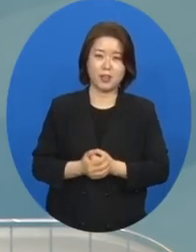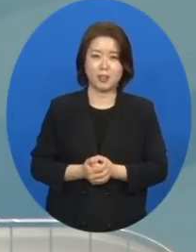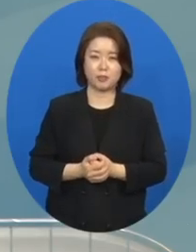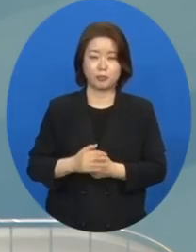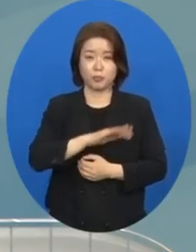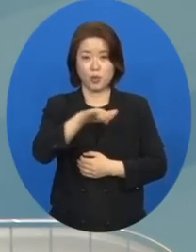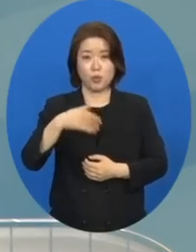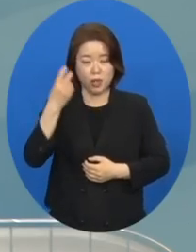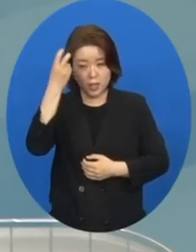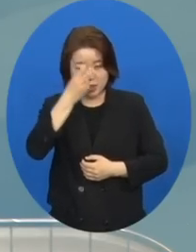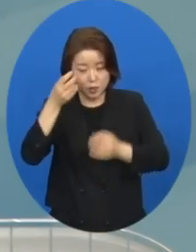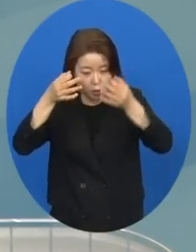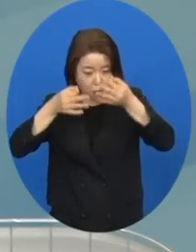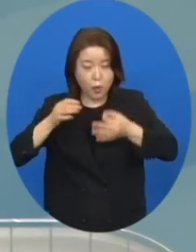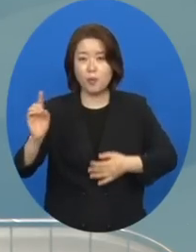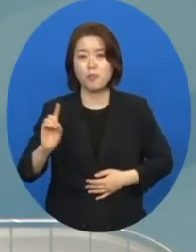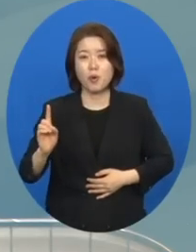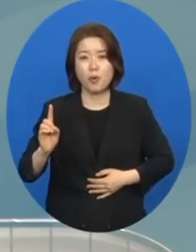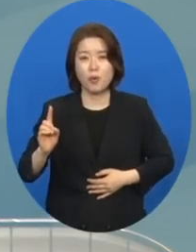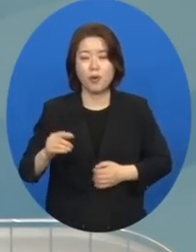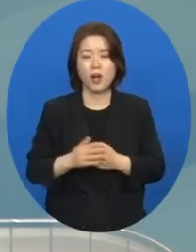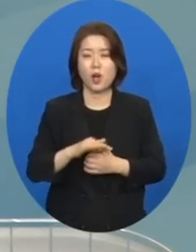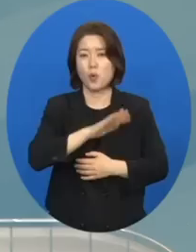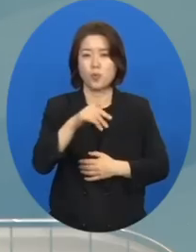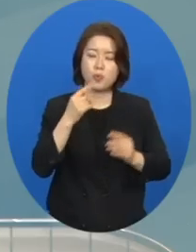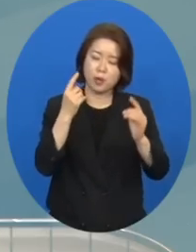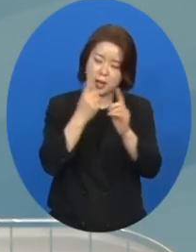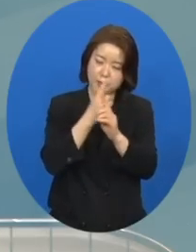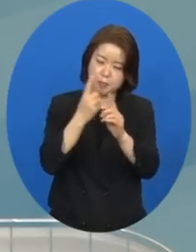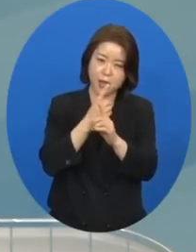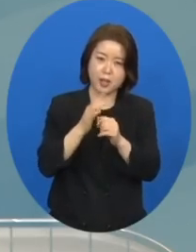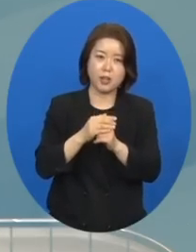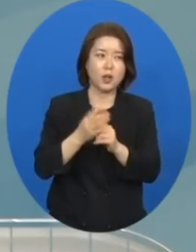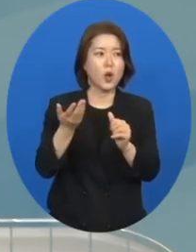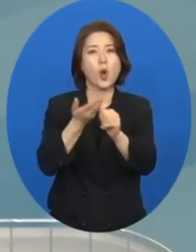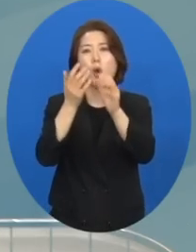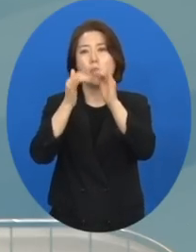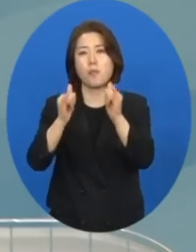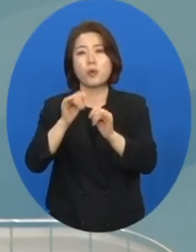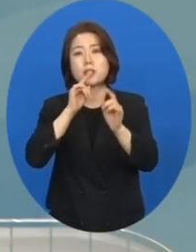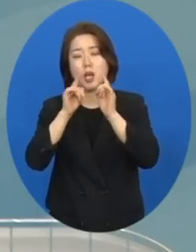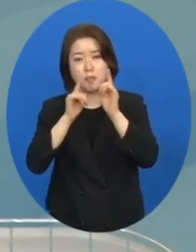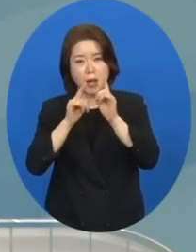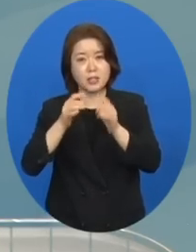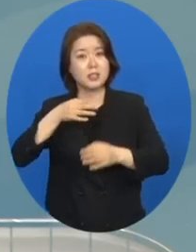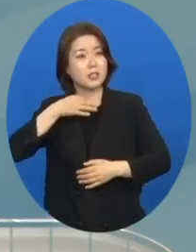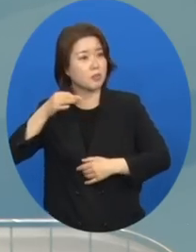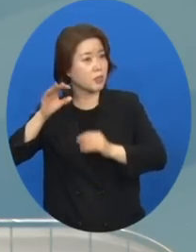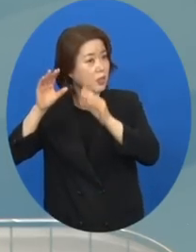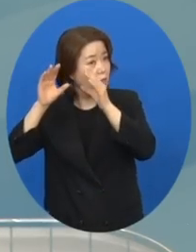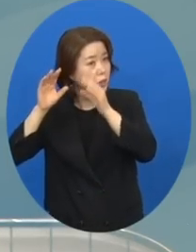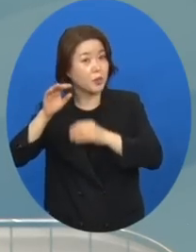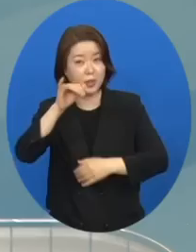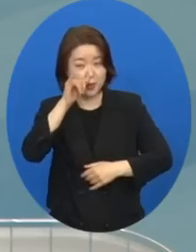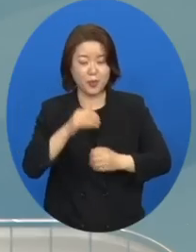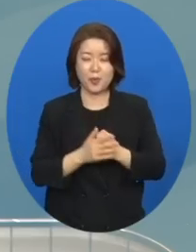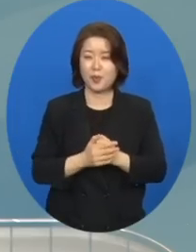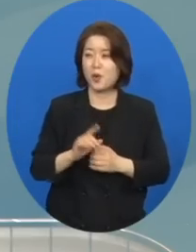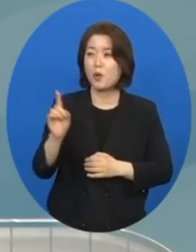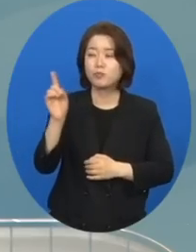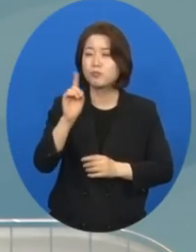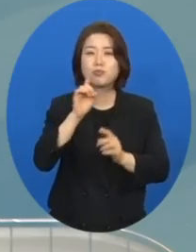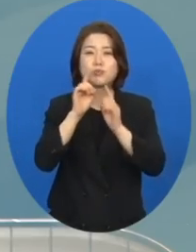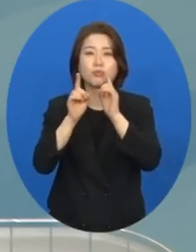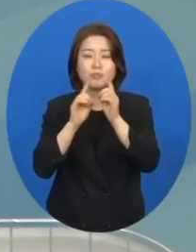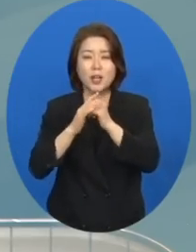될 것은 내가 아닐 매일마다 목자의 말씀과 음성에 귀를 기울이고 무슨 말씀이 든